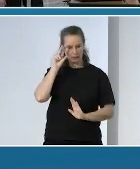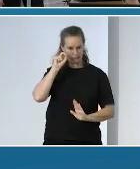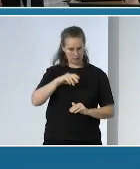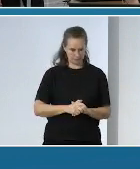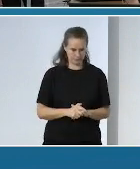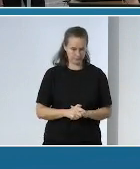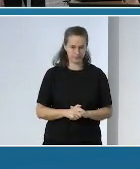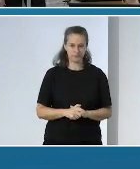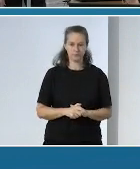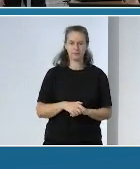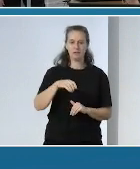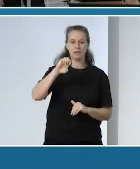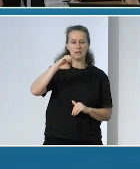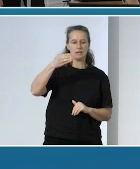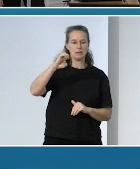une